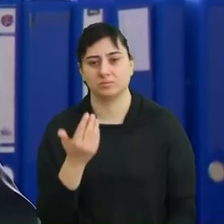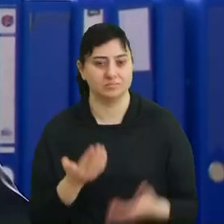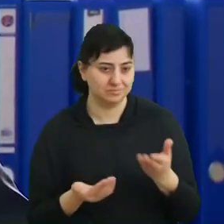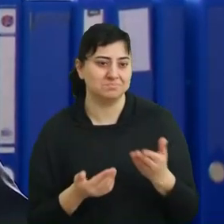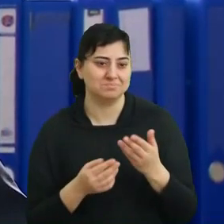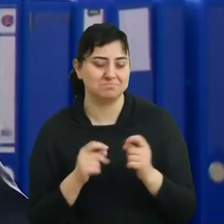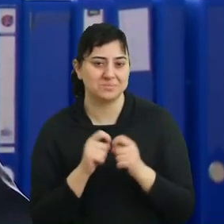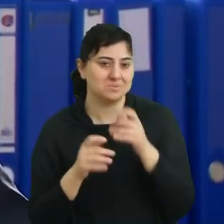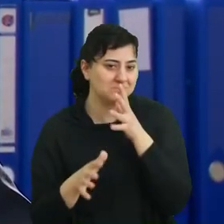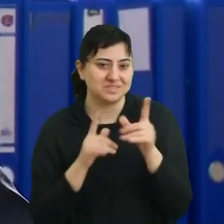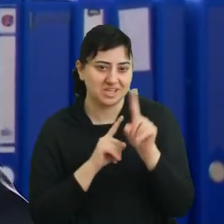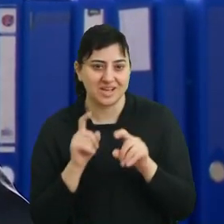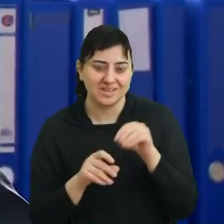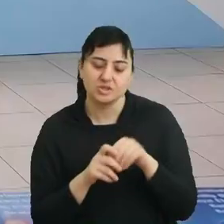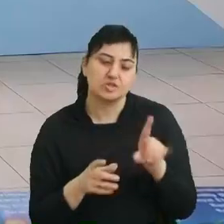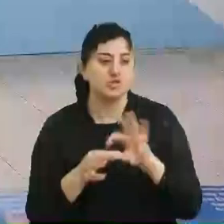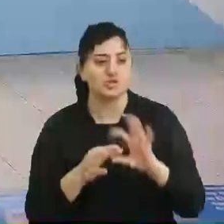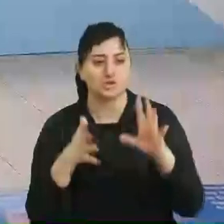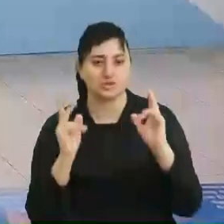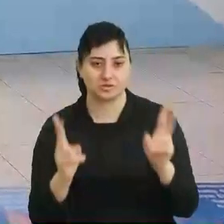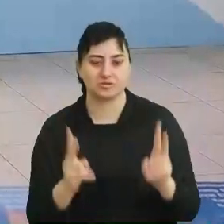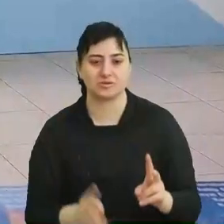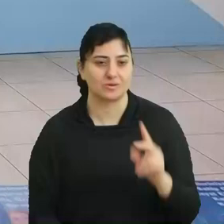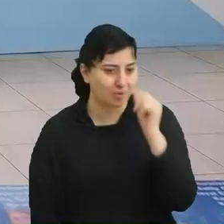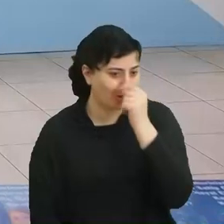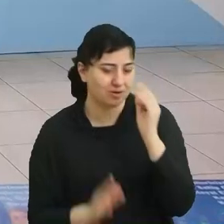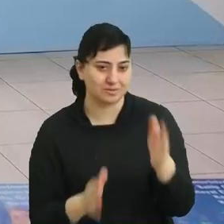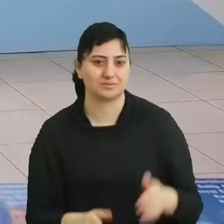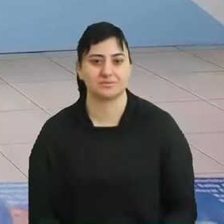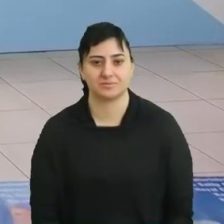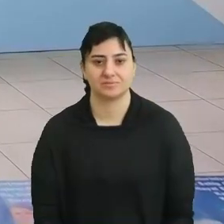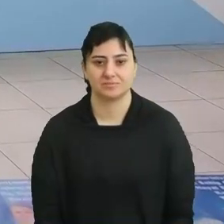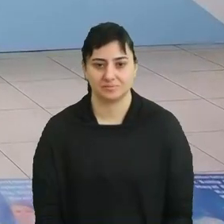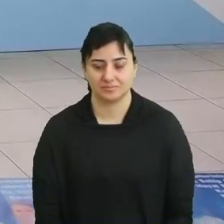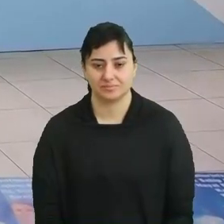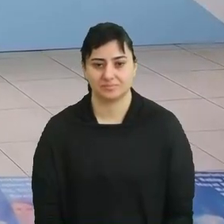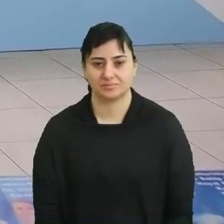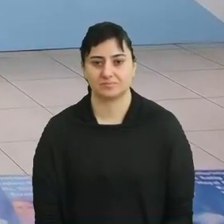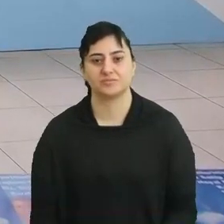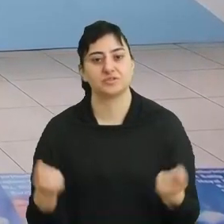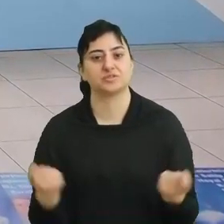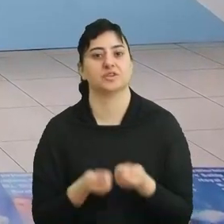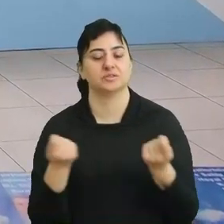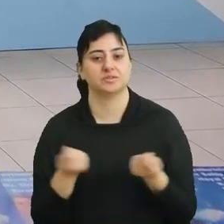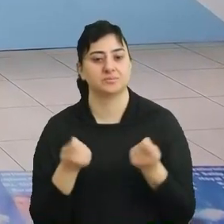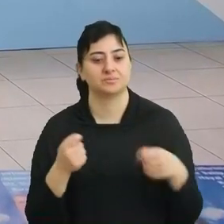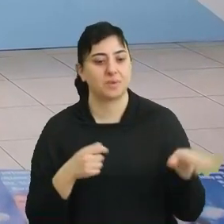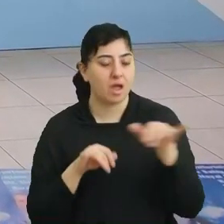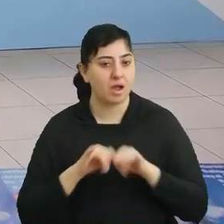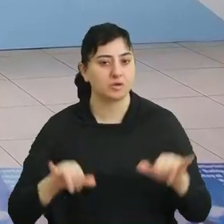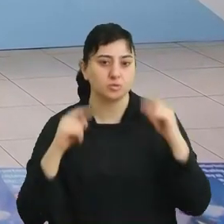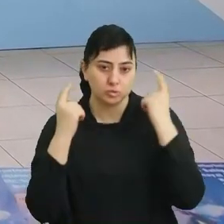Bilmece. Çözün bunu. Kolay gelsin Nurhan. Çalışalım, aynı anda